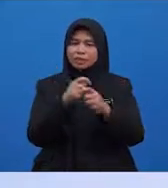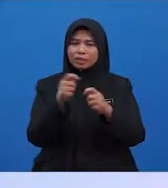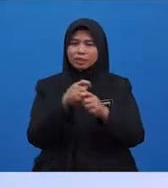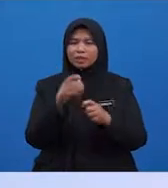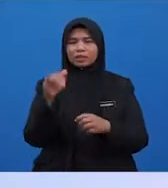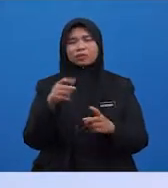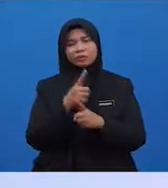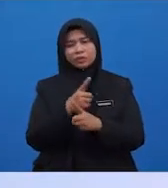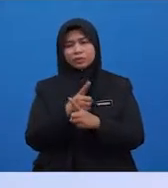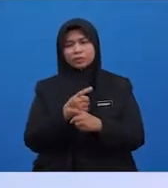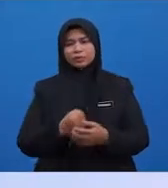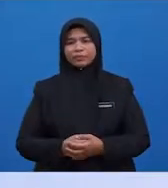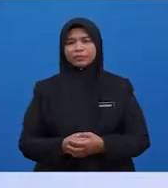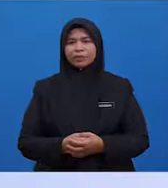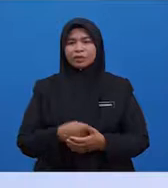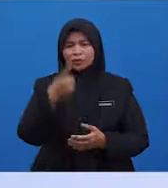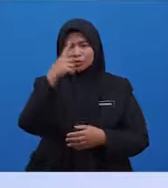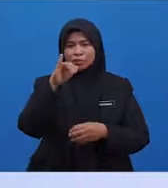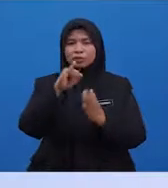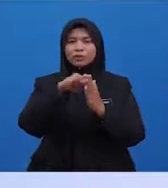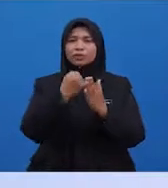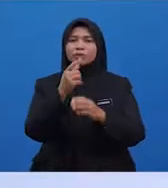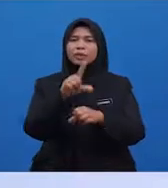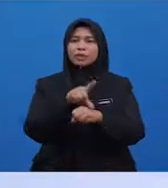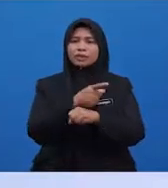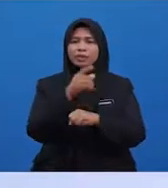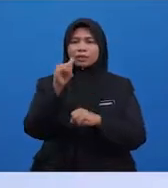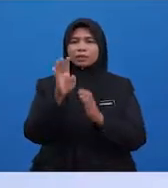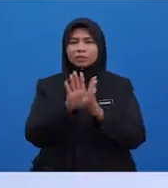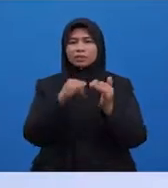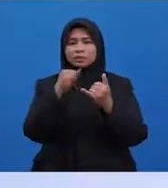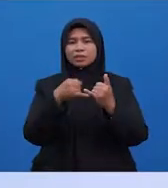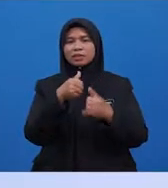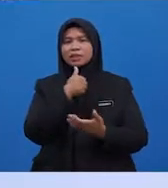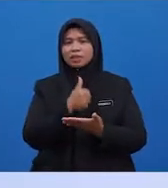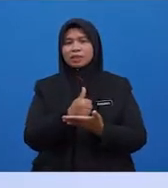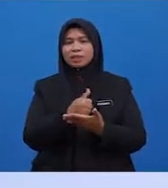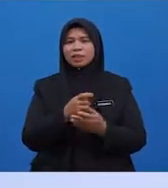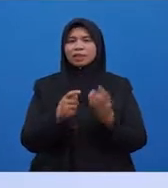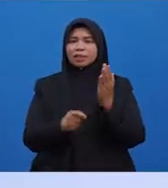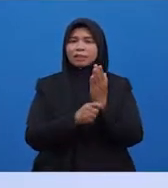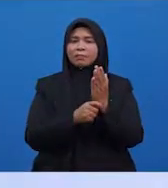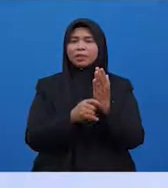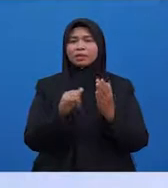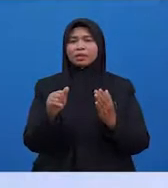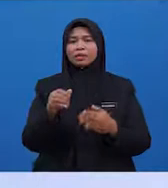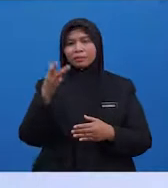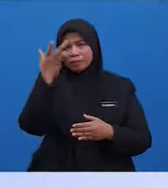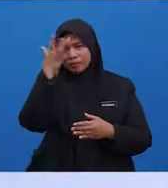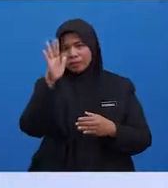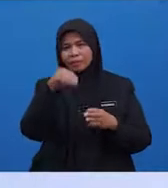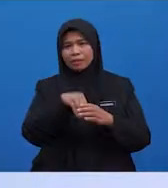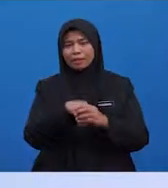sebenar. Bagi jurulatih yang berjaya, nilai tambahnya ialah arif dalam